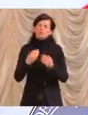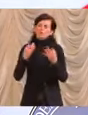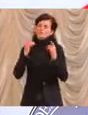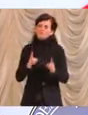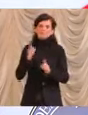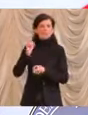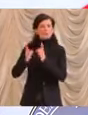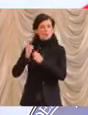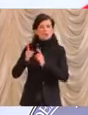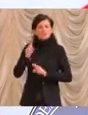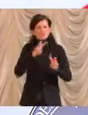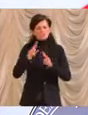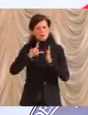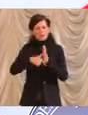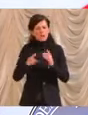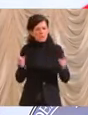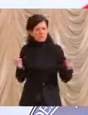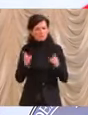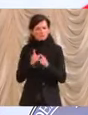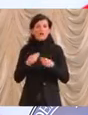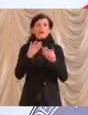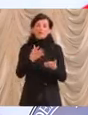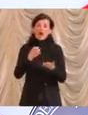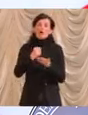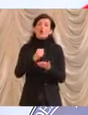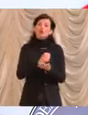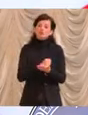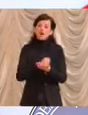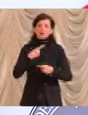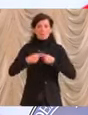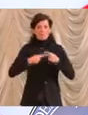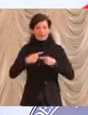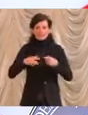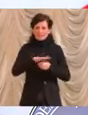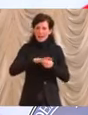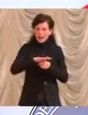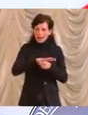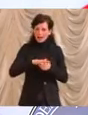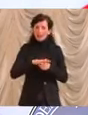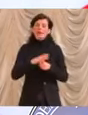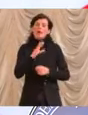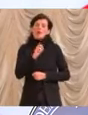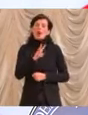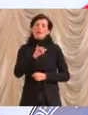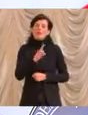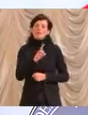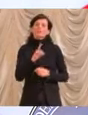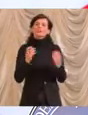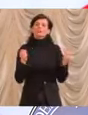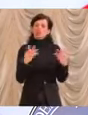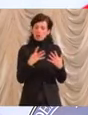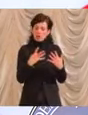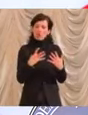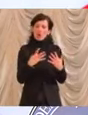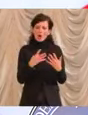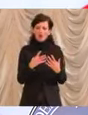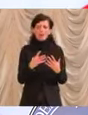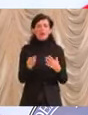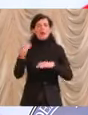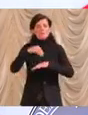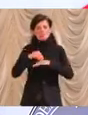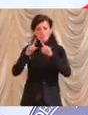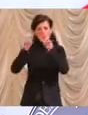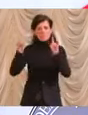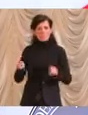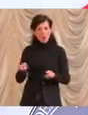per godere dei nuovi congedi parentali Covid-19 e anche dei moduli, dei